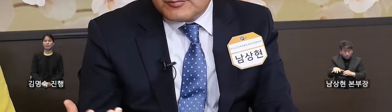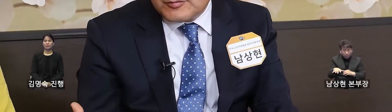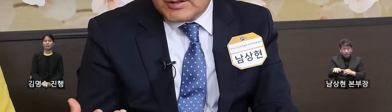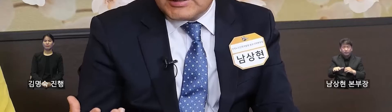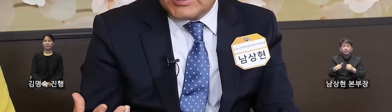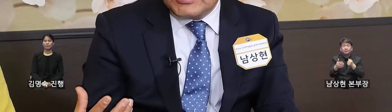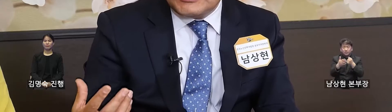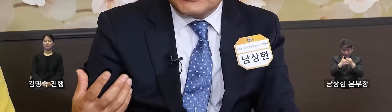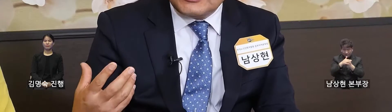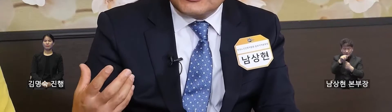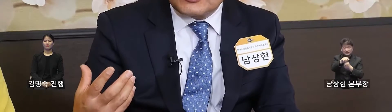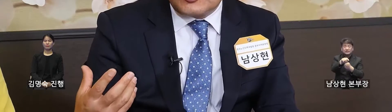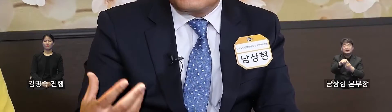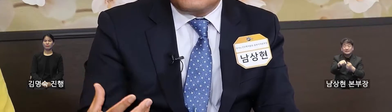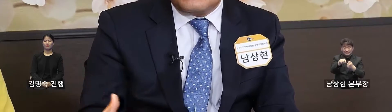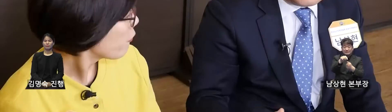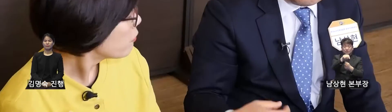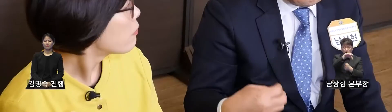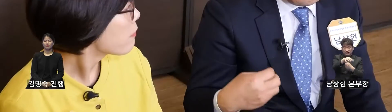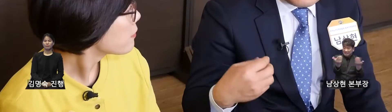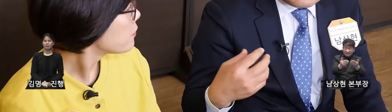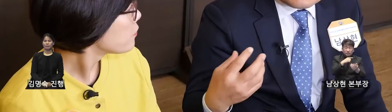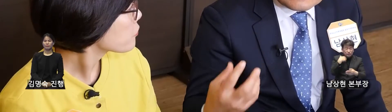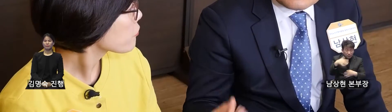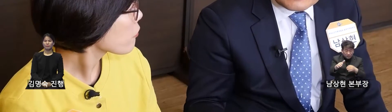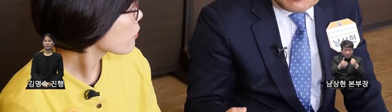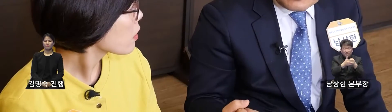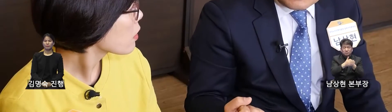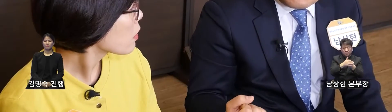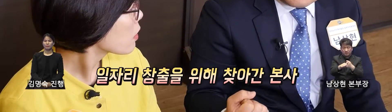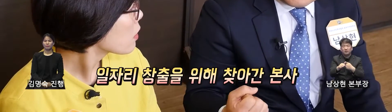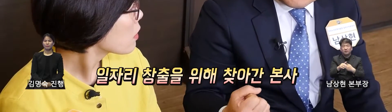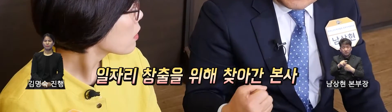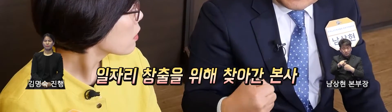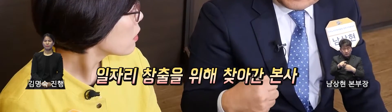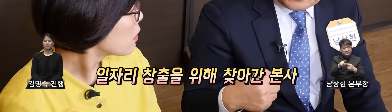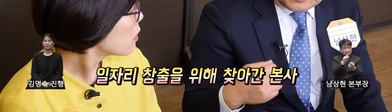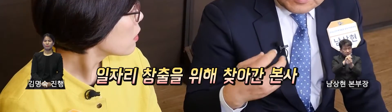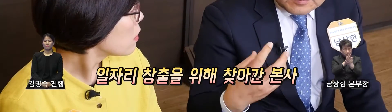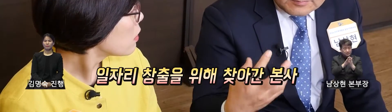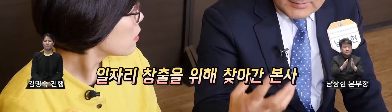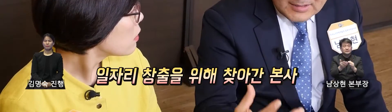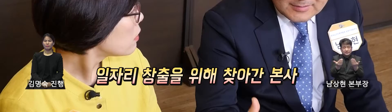패스트푸드점에서 근무하신 적이 없는데 그걸 한번 해보려고